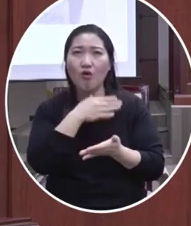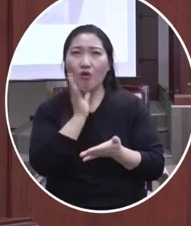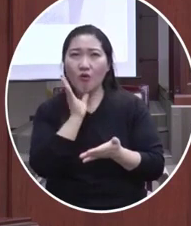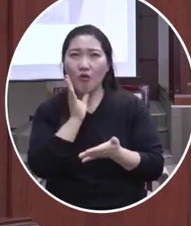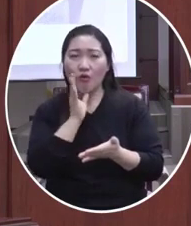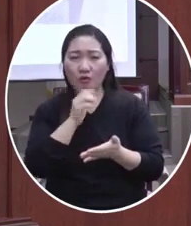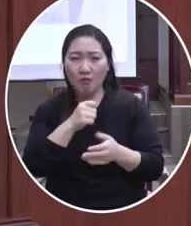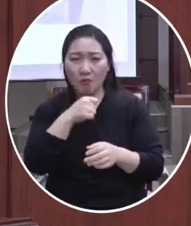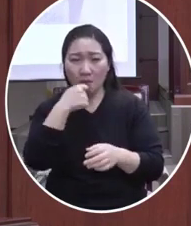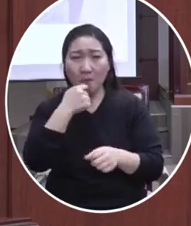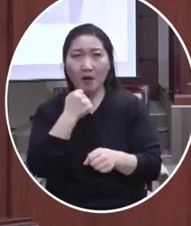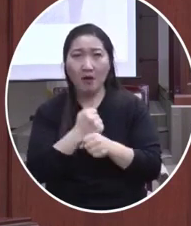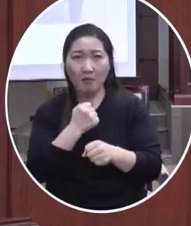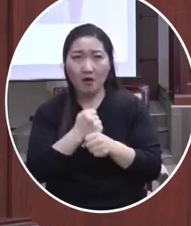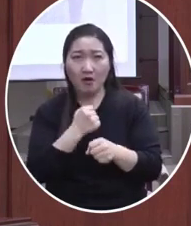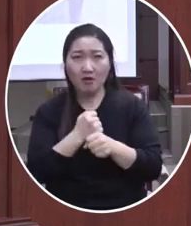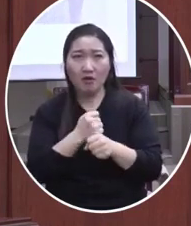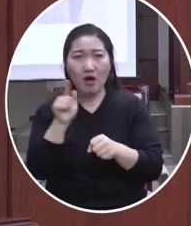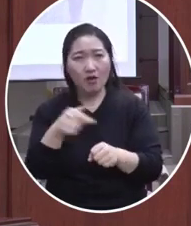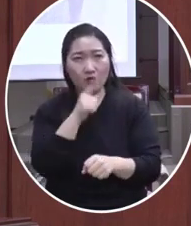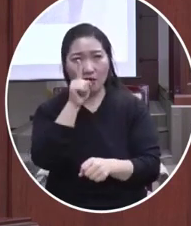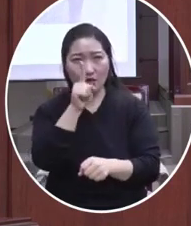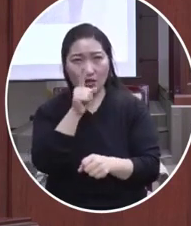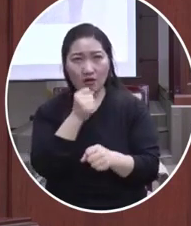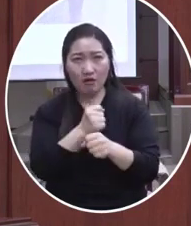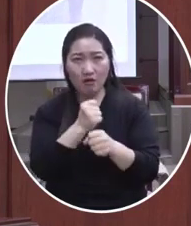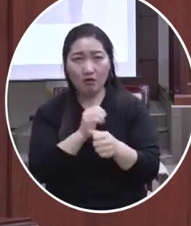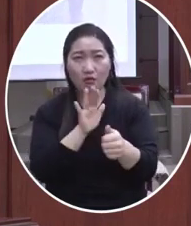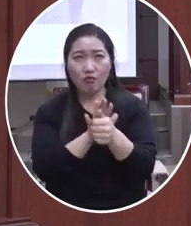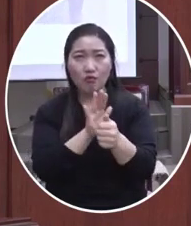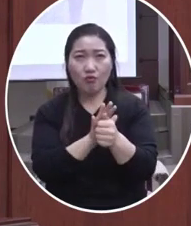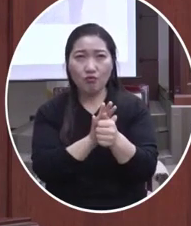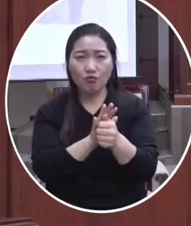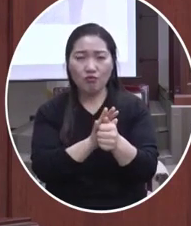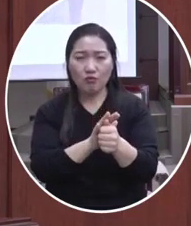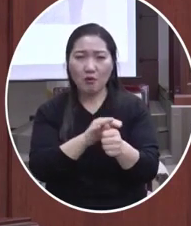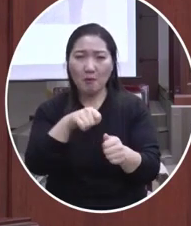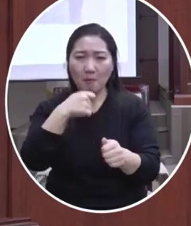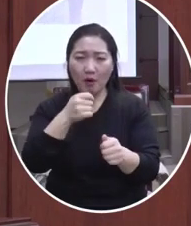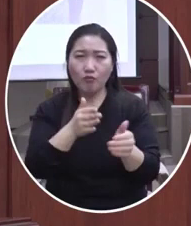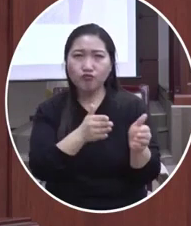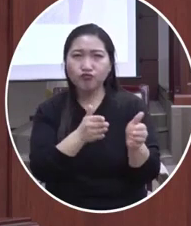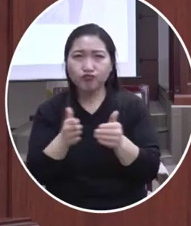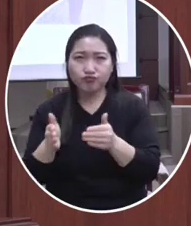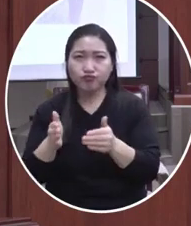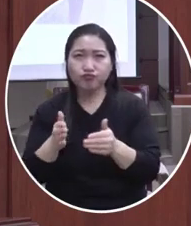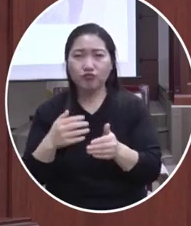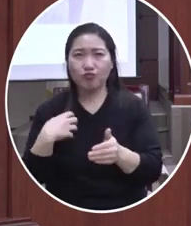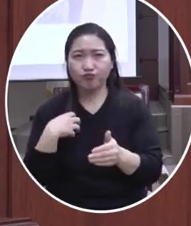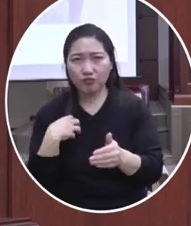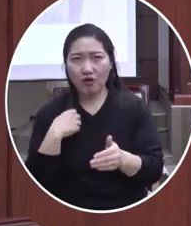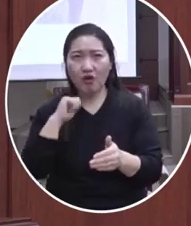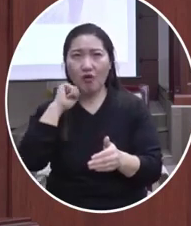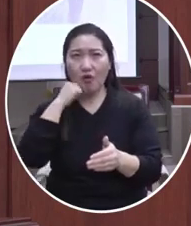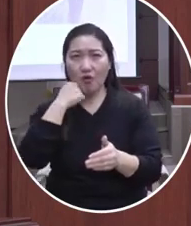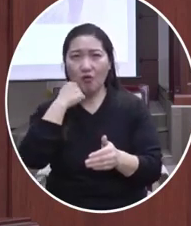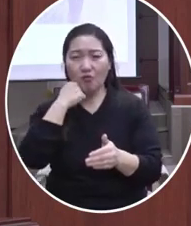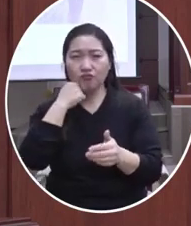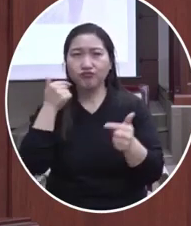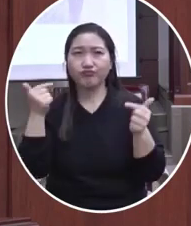어르신들의 끼니를 하루 한 끼라도 해결해 줄 수 있다면 식사 준비에 대한 어르신들의 부담과 어려움이 줄어들